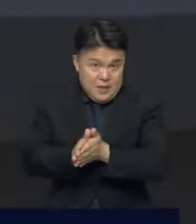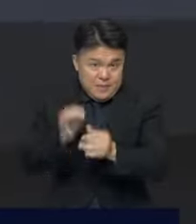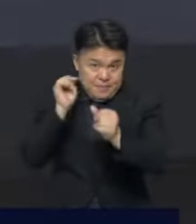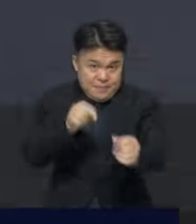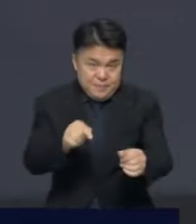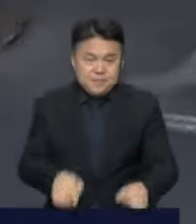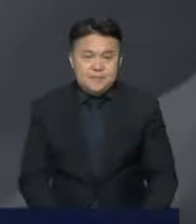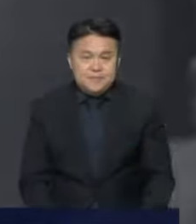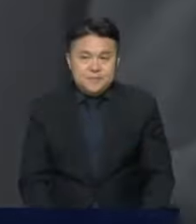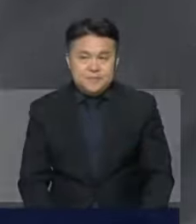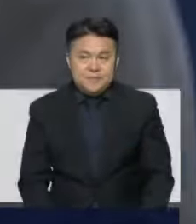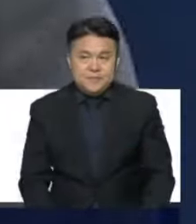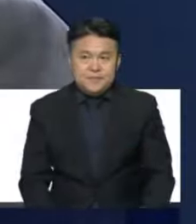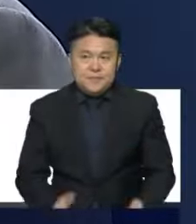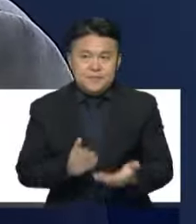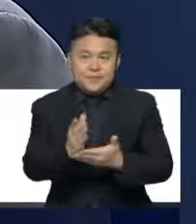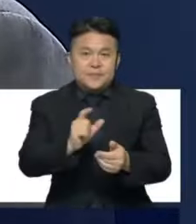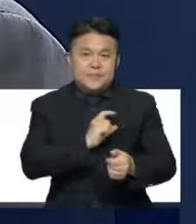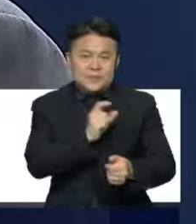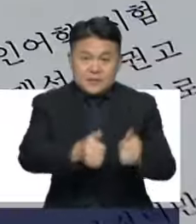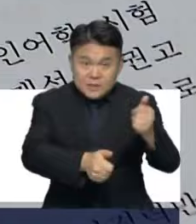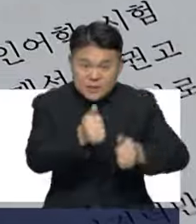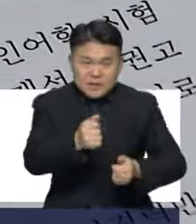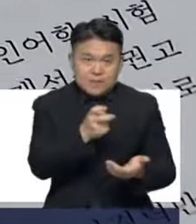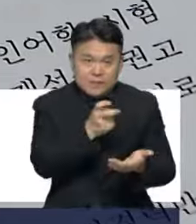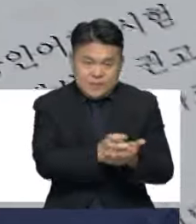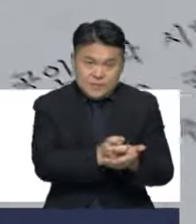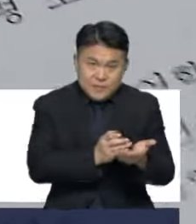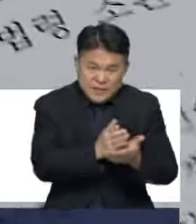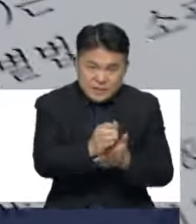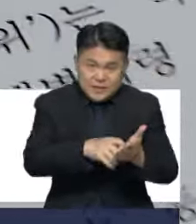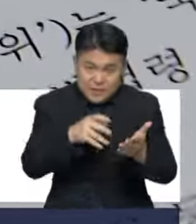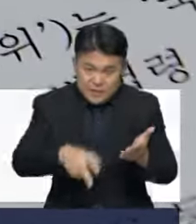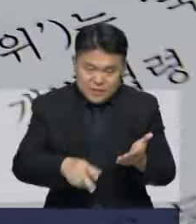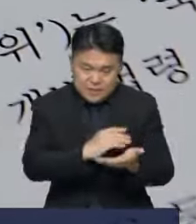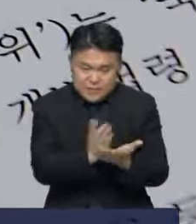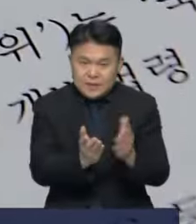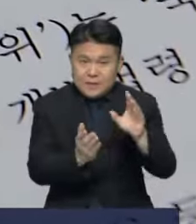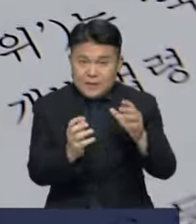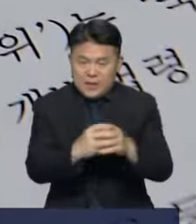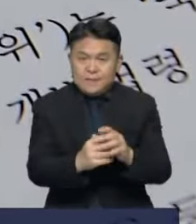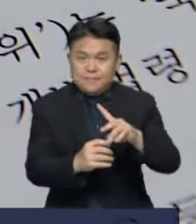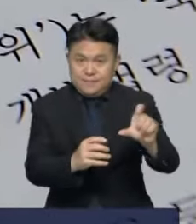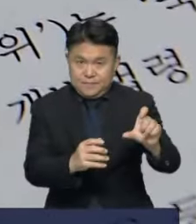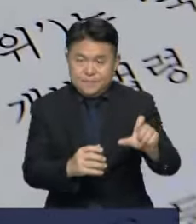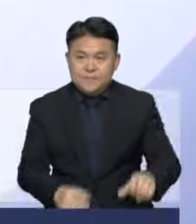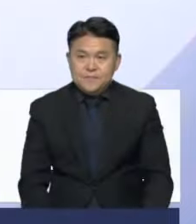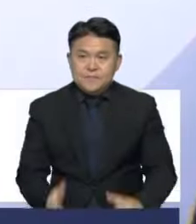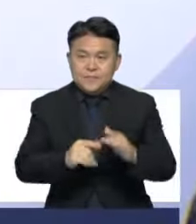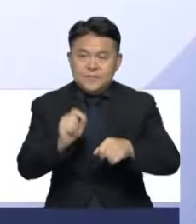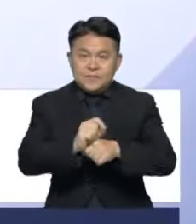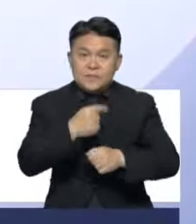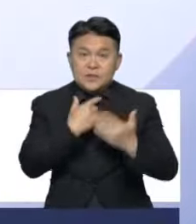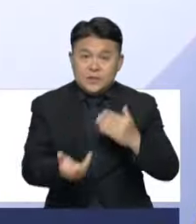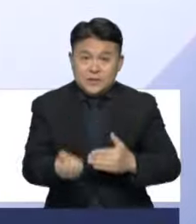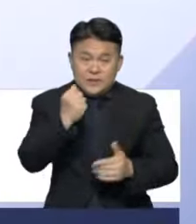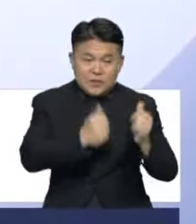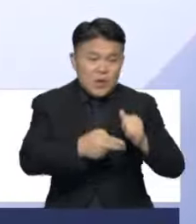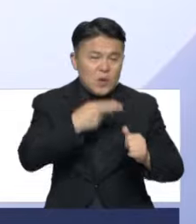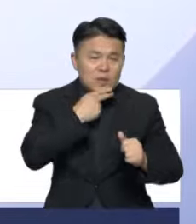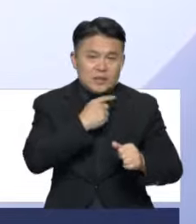공고했습니다 해당하는 전문자격 시험은 법무사 세무사 관세사 등 15 중입니다 경력만으로 시험없이